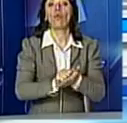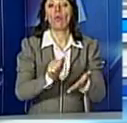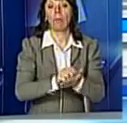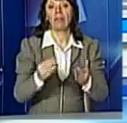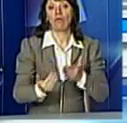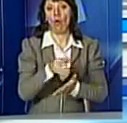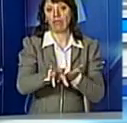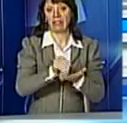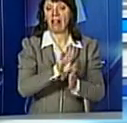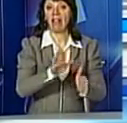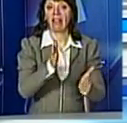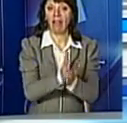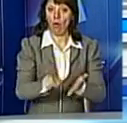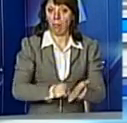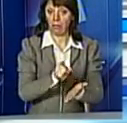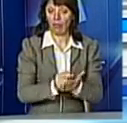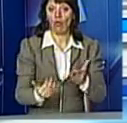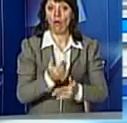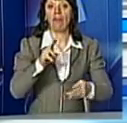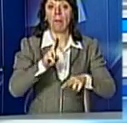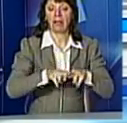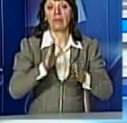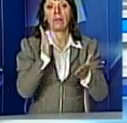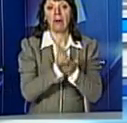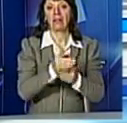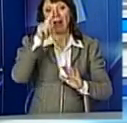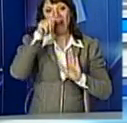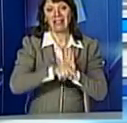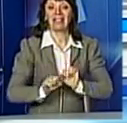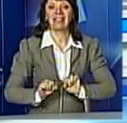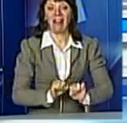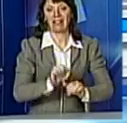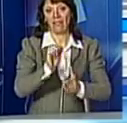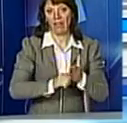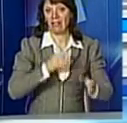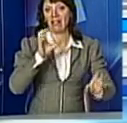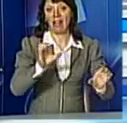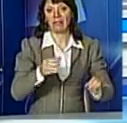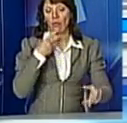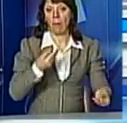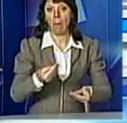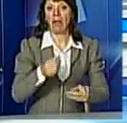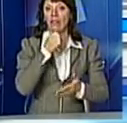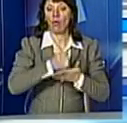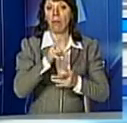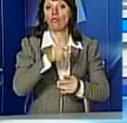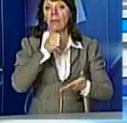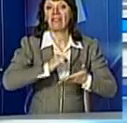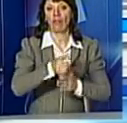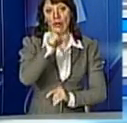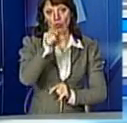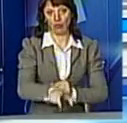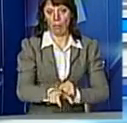наразі не є обов'язковим новий паспорт матиме надійний захист від незаконної підробки і зможе підтвердити особу